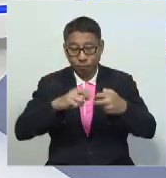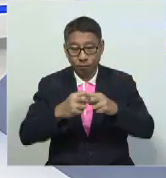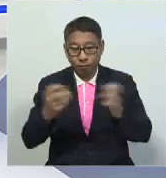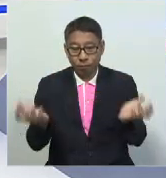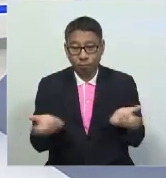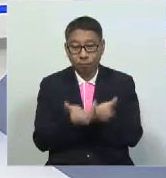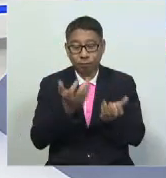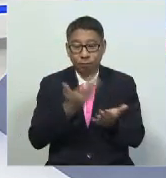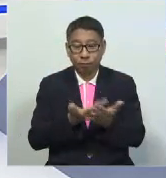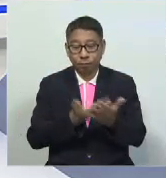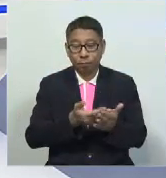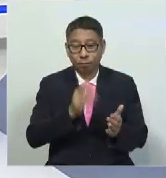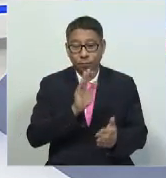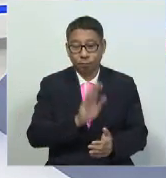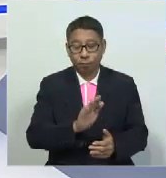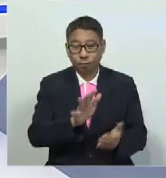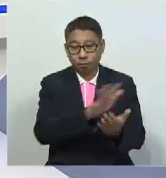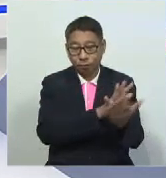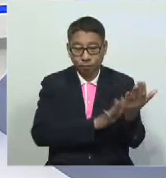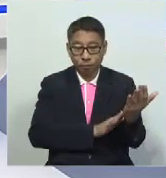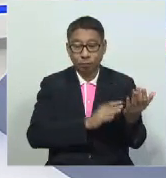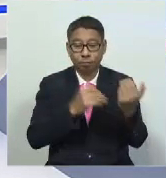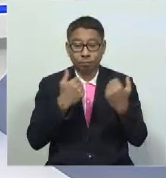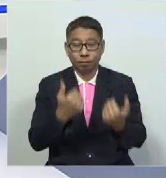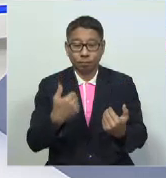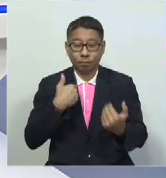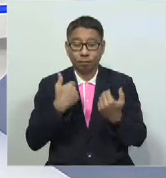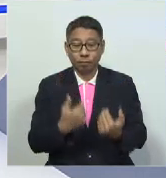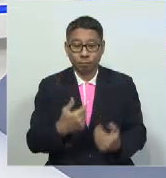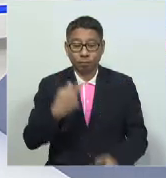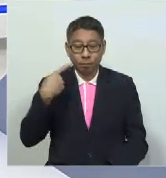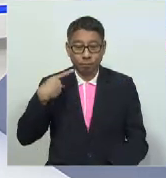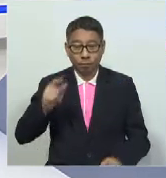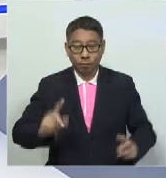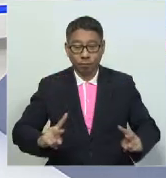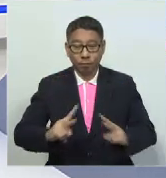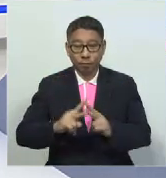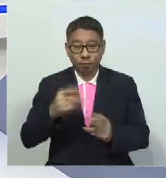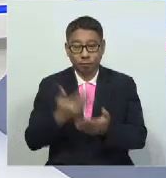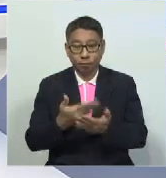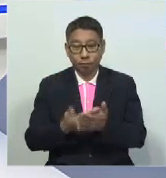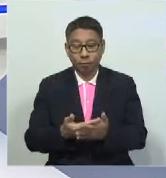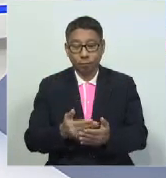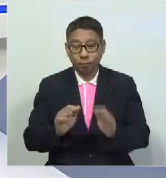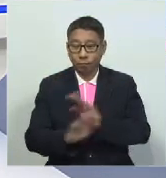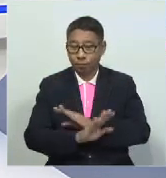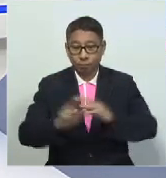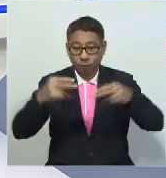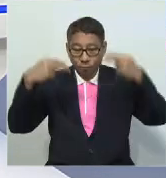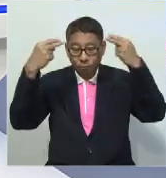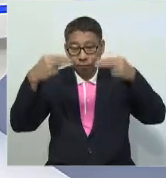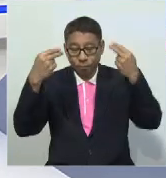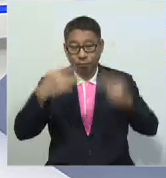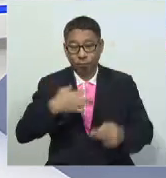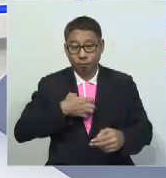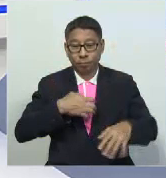ทบต่อวินัยทางการเงินการคลังหรือไม่เรื่องนี้เองนะคะทางปลัดกระทรวงการคลังก็บอกนะคะว่าไม่น่าเป็นห่วงแต่อ